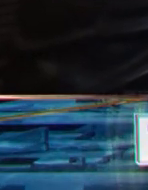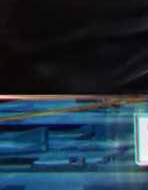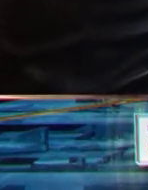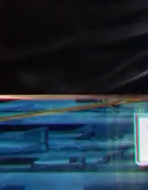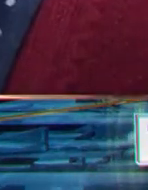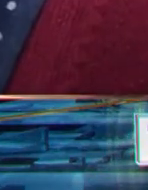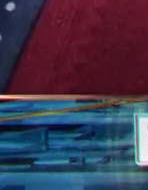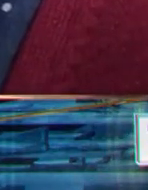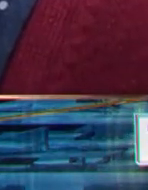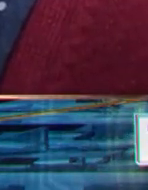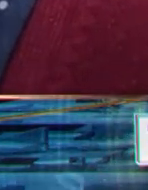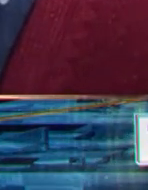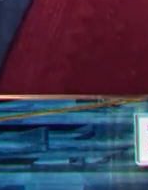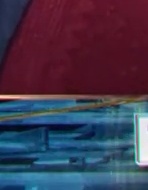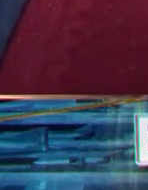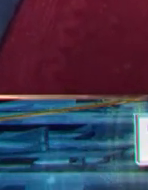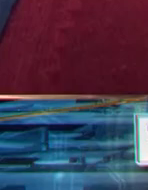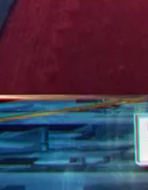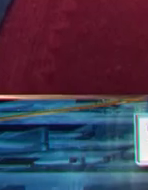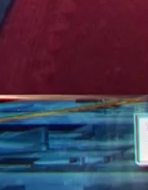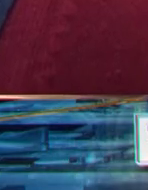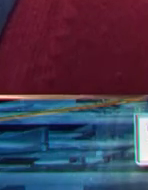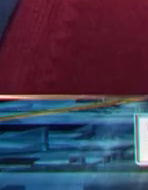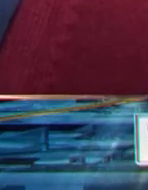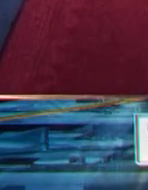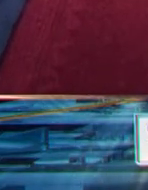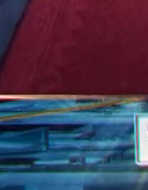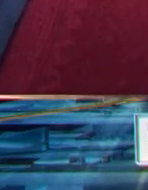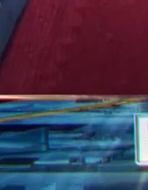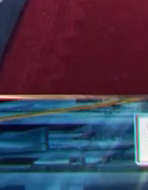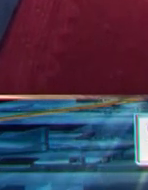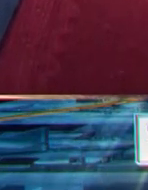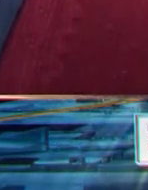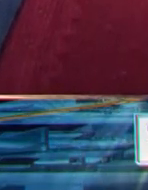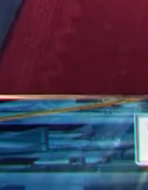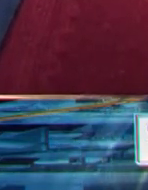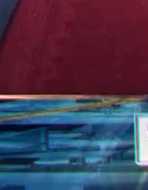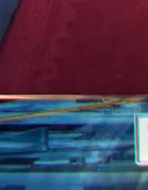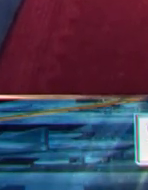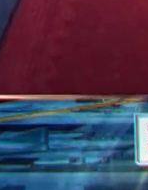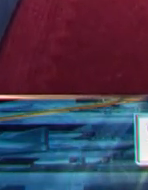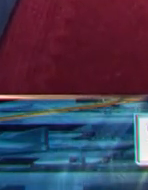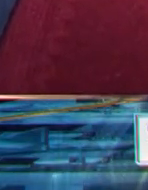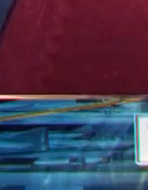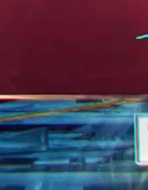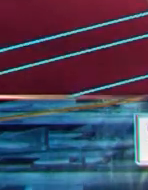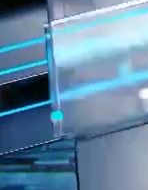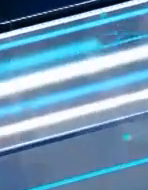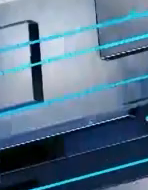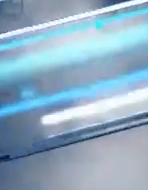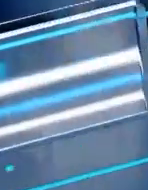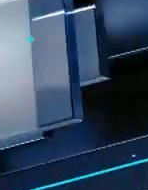тартылатын болды. Президенттің указы. Осыған байланысты сіздердің асханаларыңыз сағат 10-ға дейін жұмыс істейді.